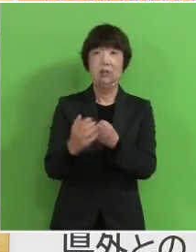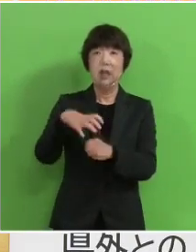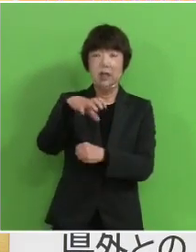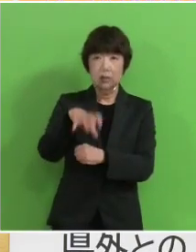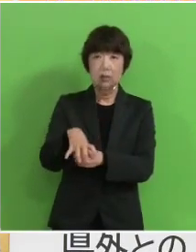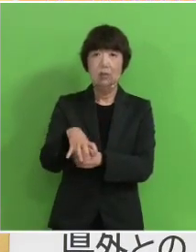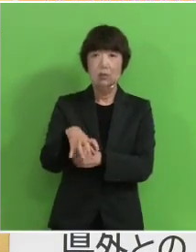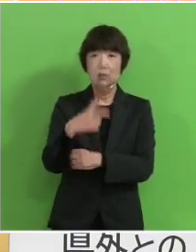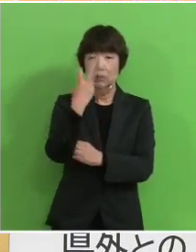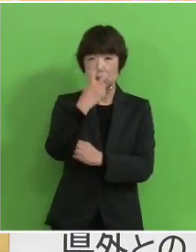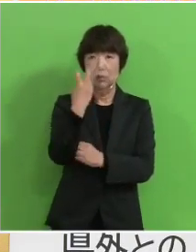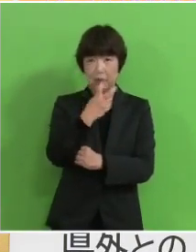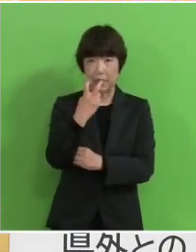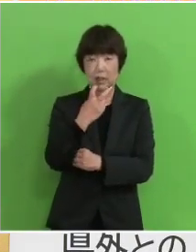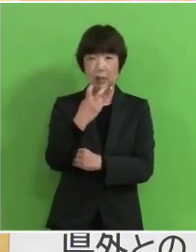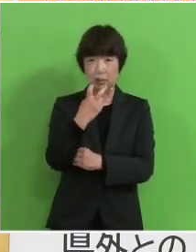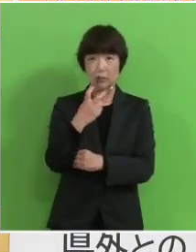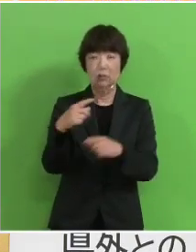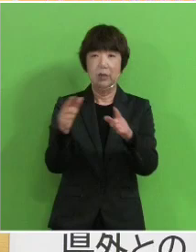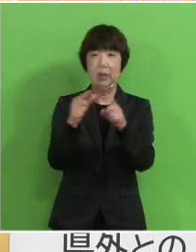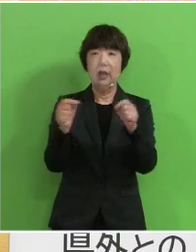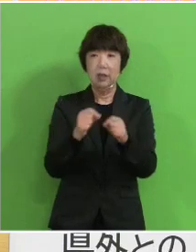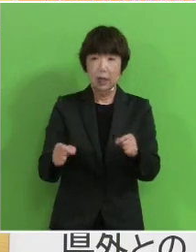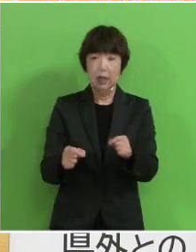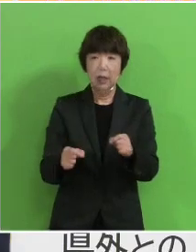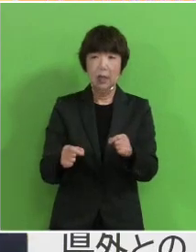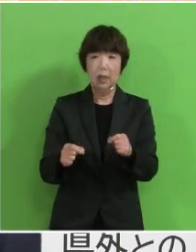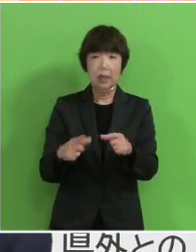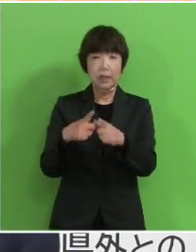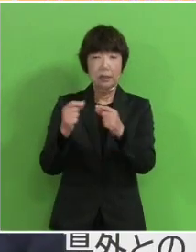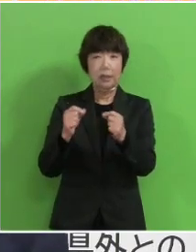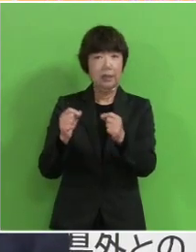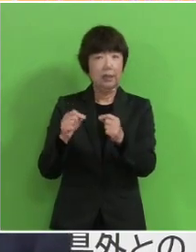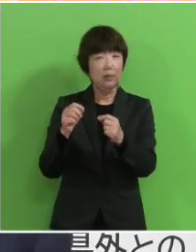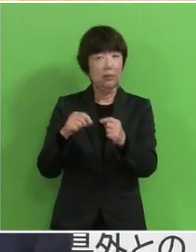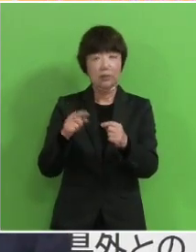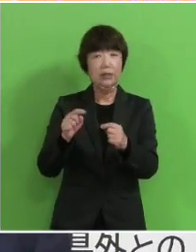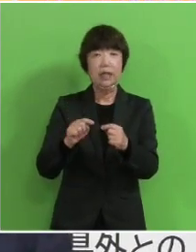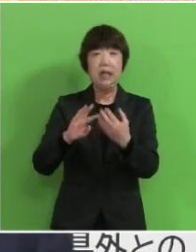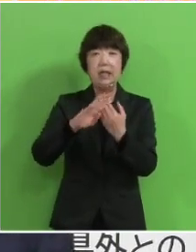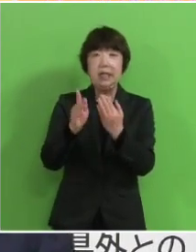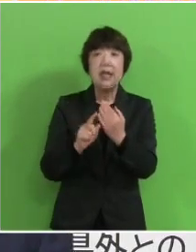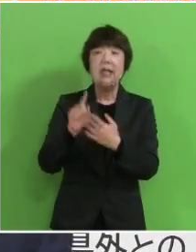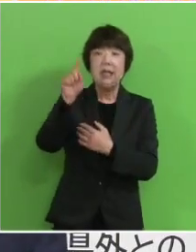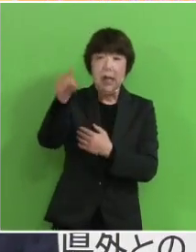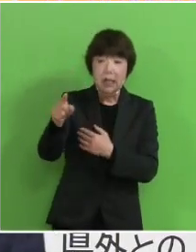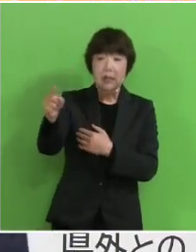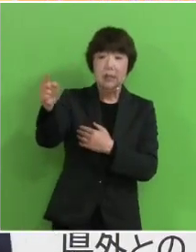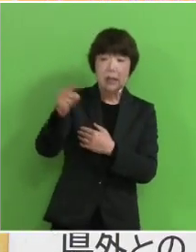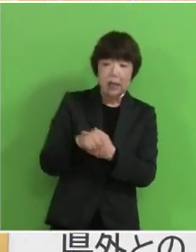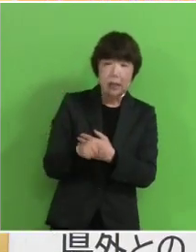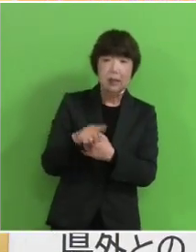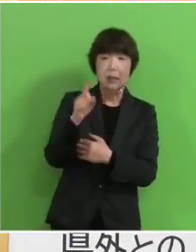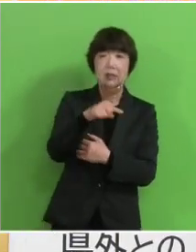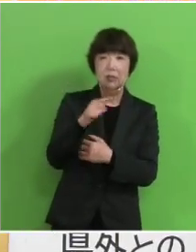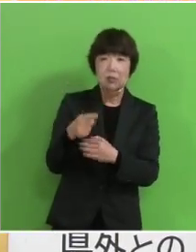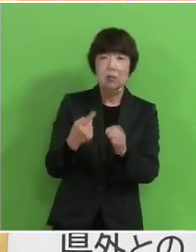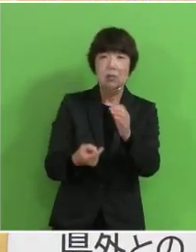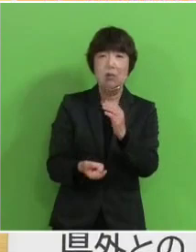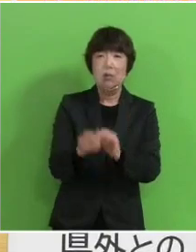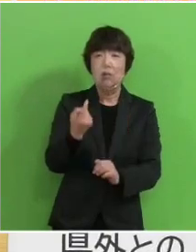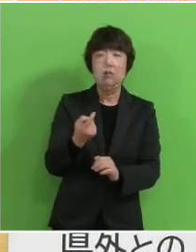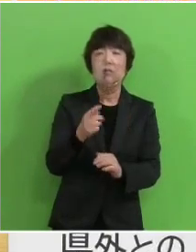調査では1ぐ県外行動歴のある方も事例の中に含まれておりまして